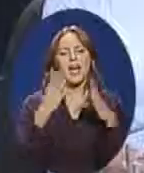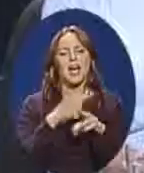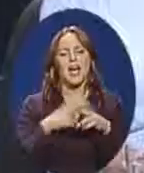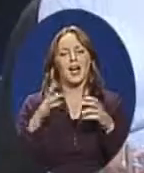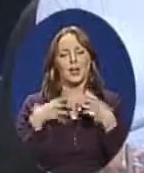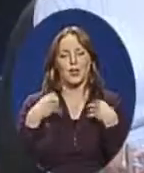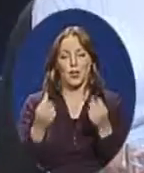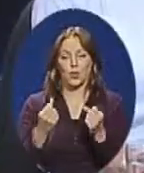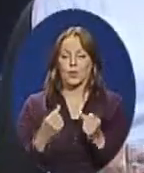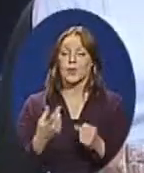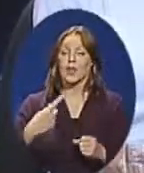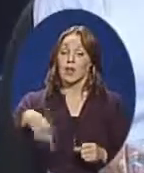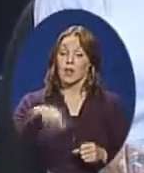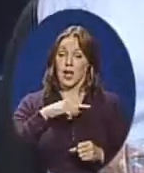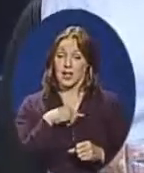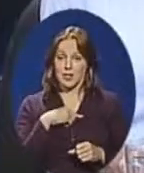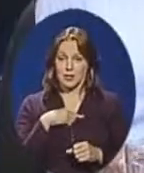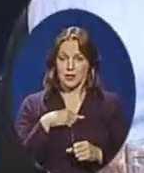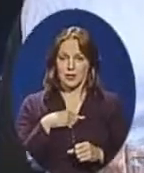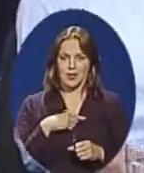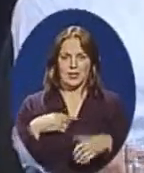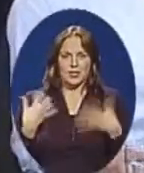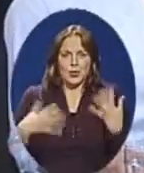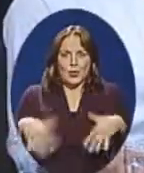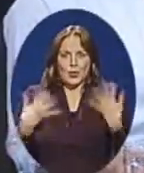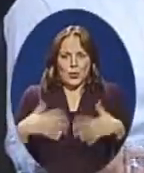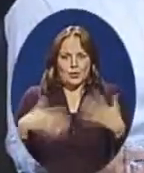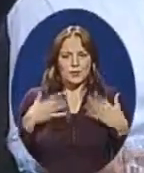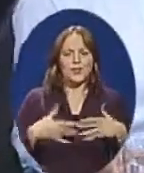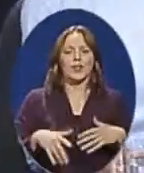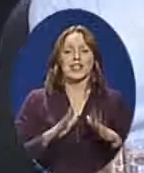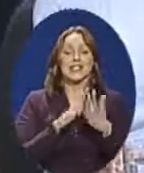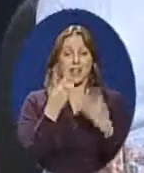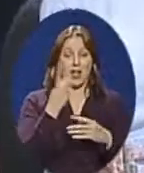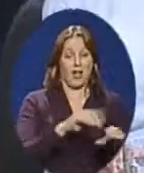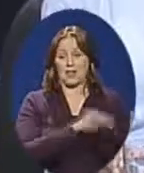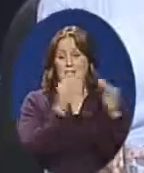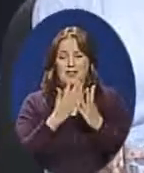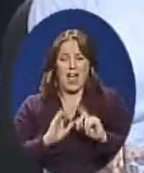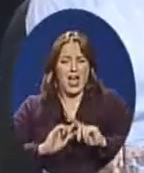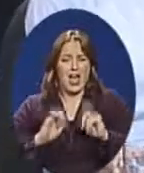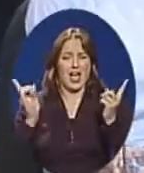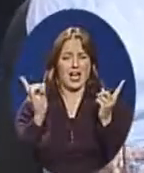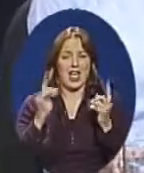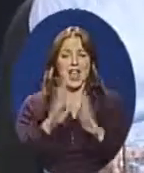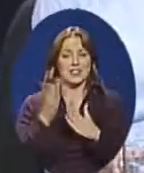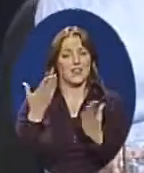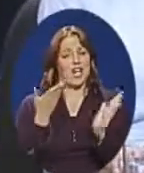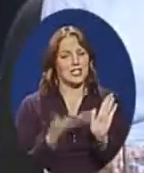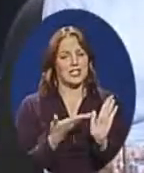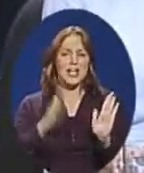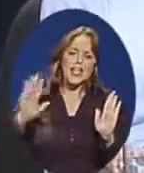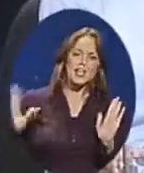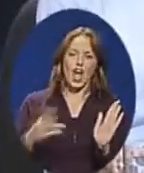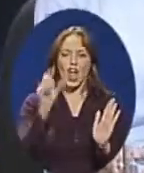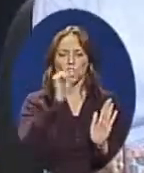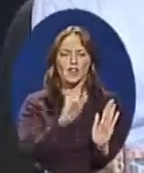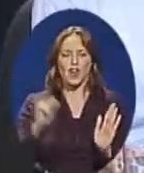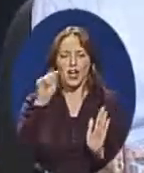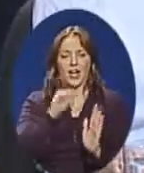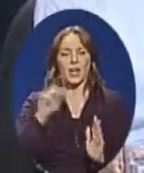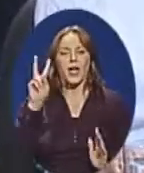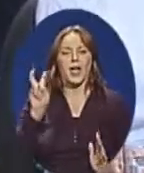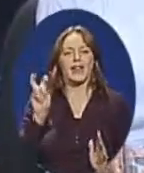שלום. ואנחנו מספר אחד לספר אחר לגמרי, הספר הזה, יאללה שרים.